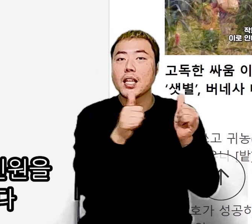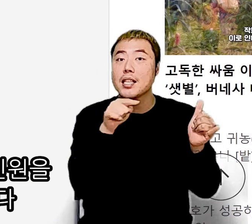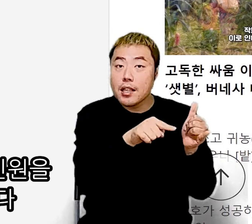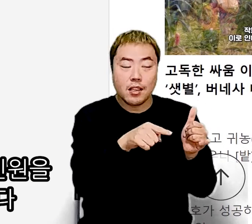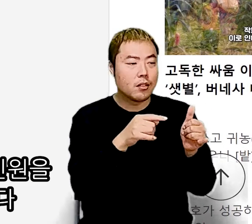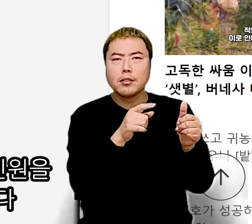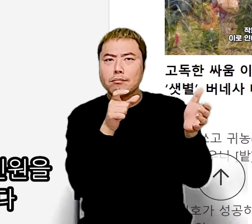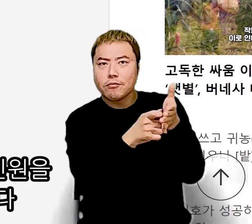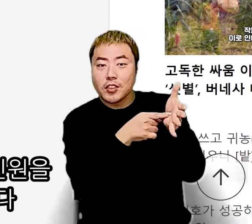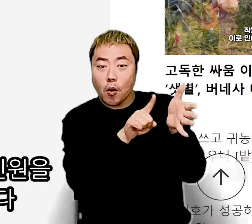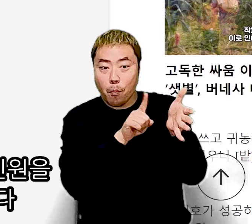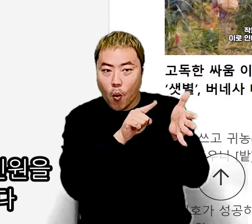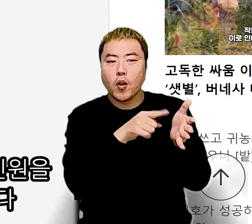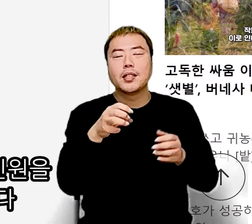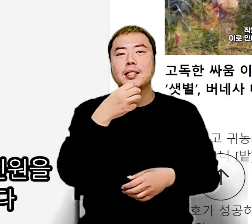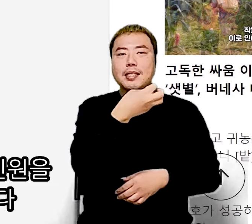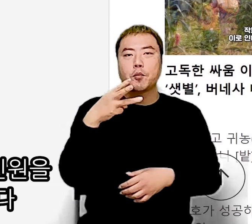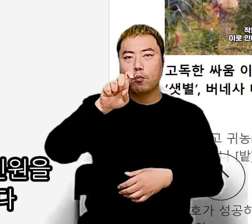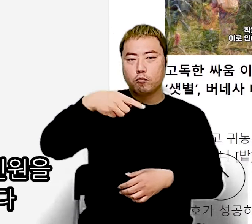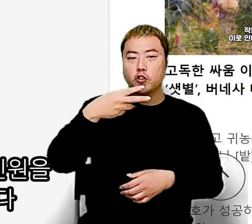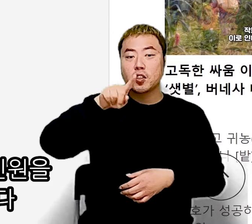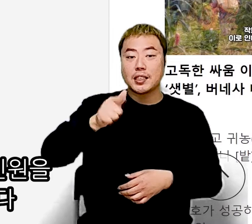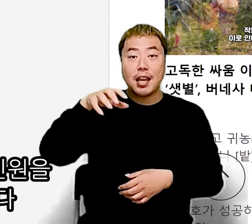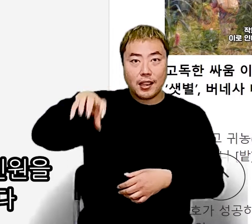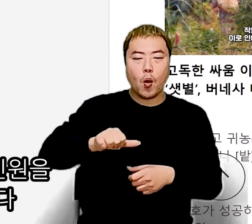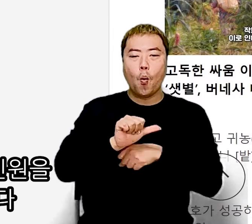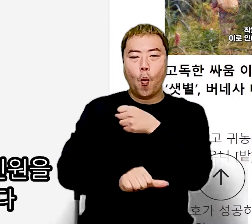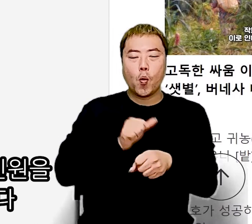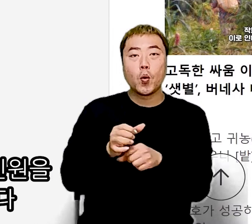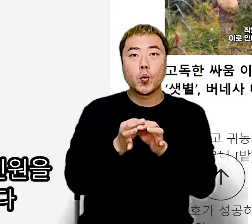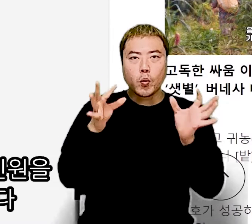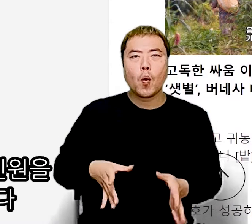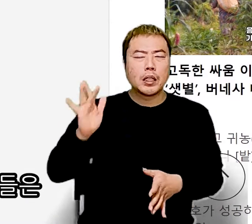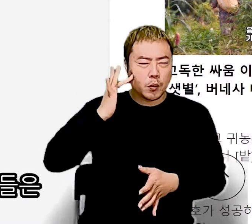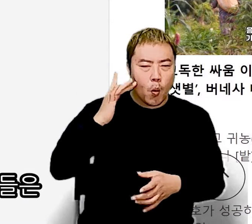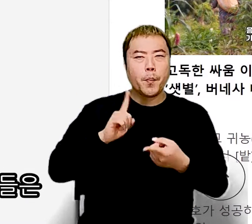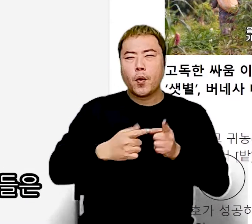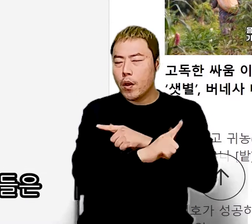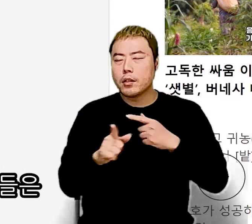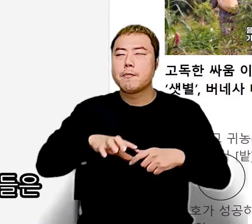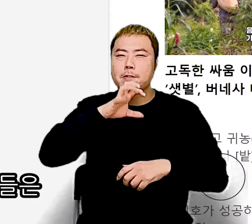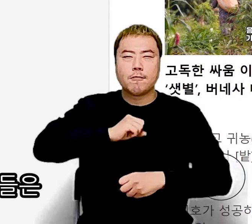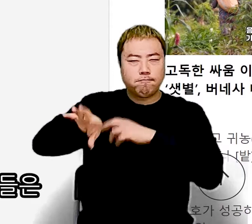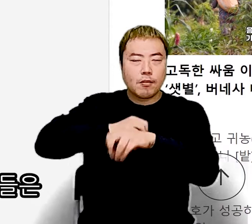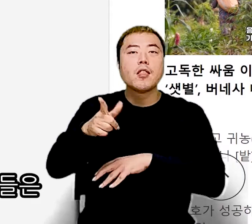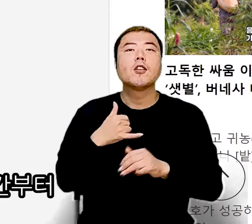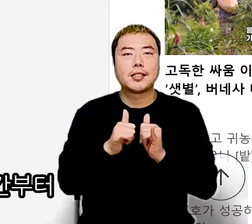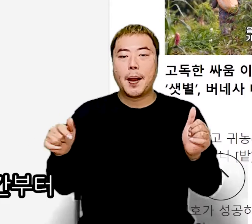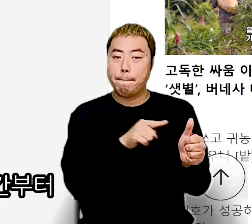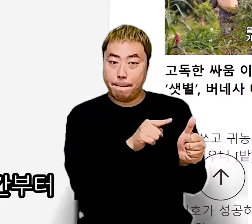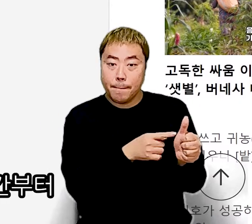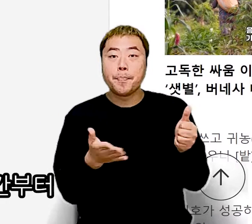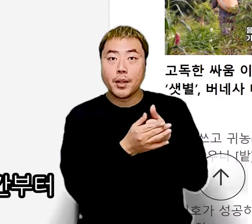사람은 삼성물산에 5년 동안 소음민원을 제기했던 강모 씨였습니다. 주주총회 날 삼성물산